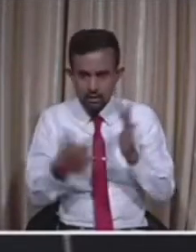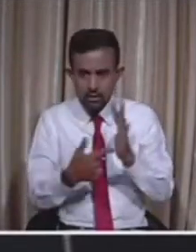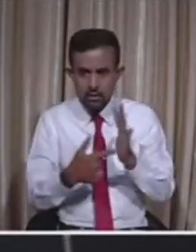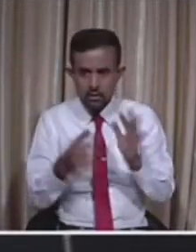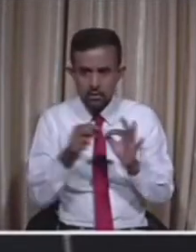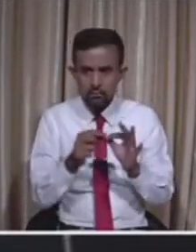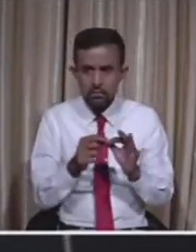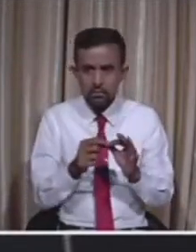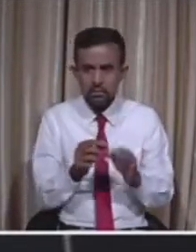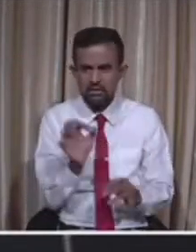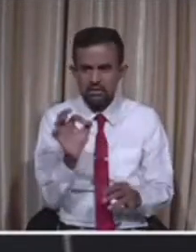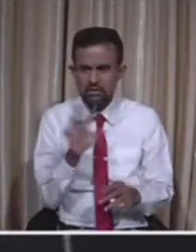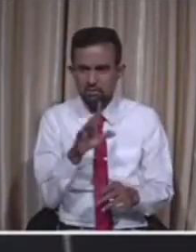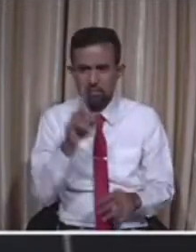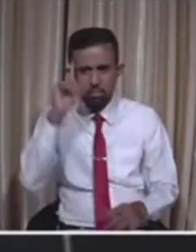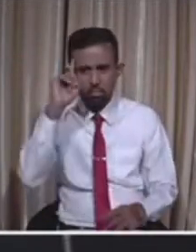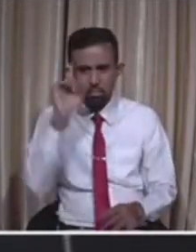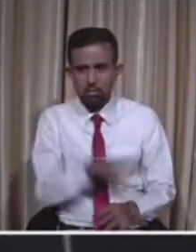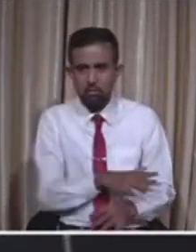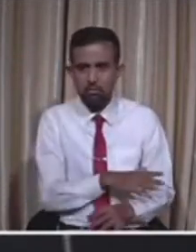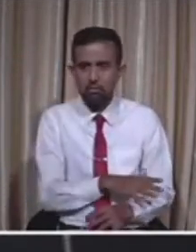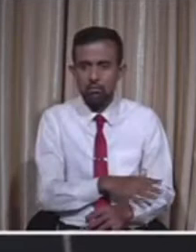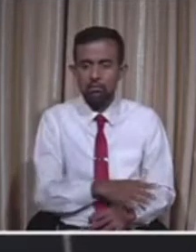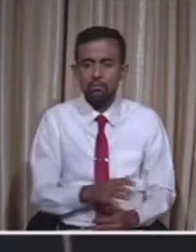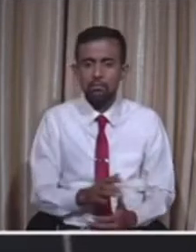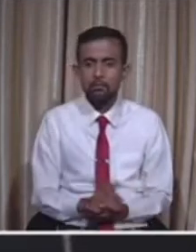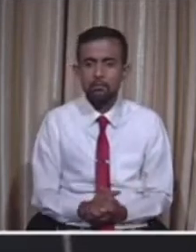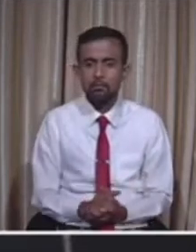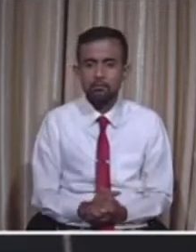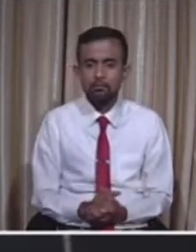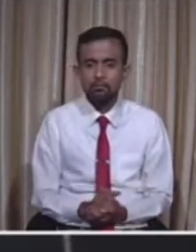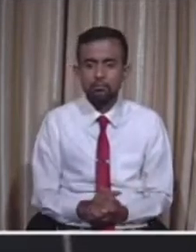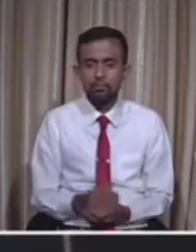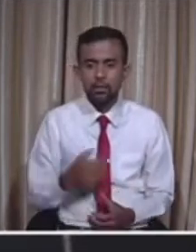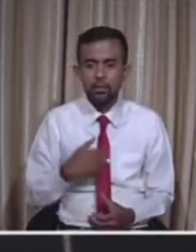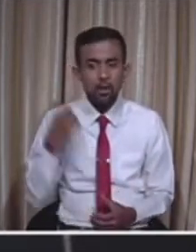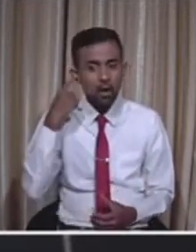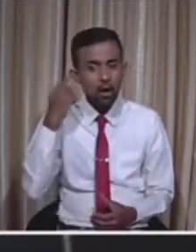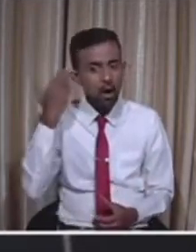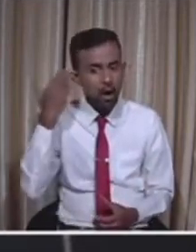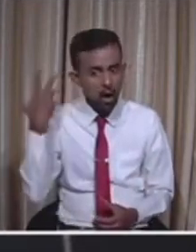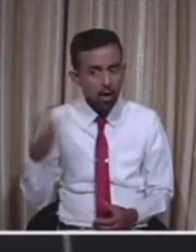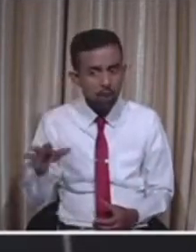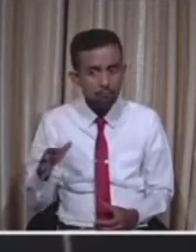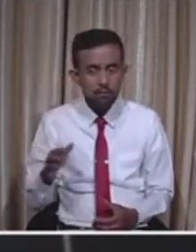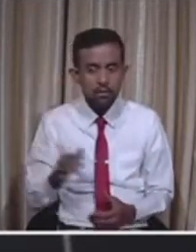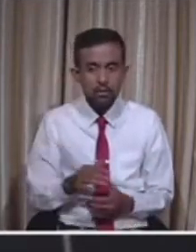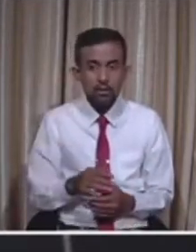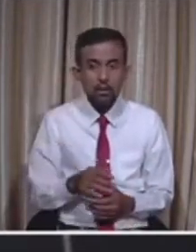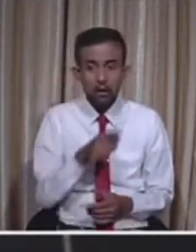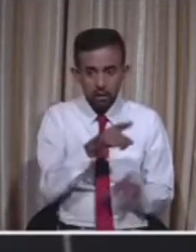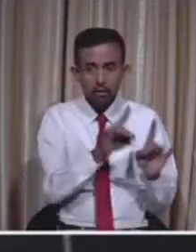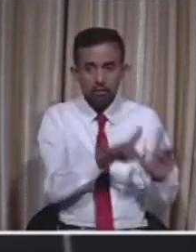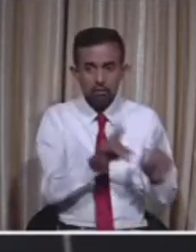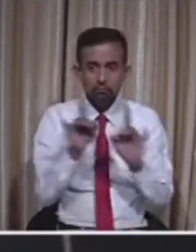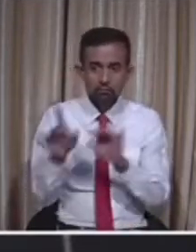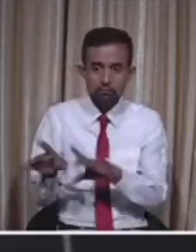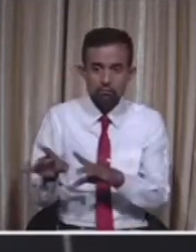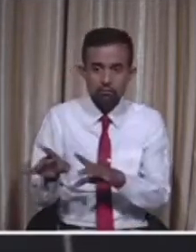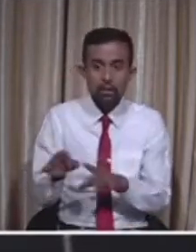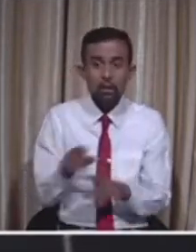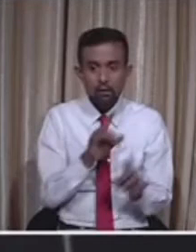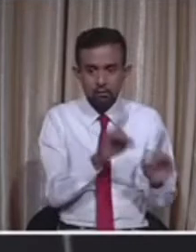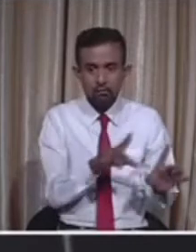සත පහකට ගණන් ගන්න නැති ඕලන්ද පොට්ටකාසියක් බවට පත් වෙලා තිබෙනවා. මගේ කනට ඇහිලා තිබෙනවා. අර ඒ වර්ගයේම සාහසිකයෝ, ඒ